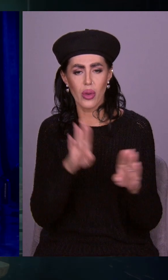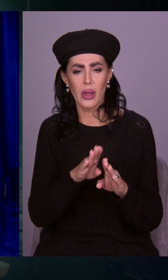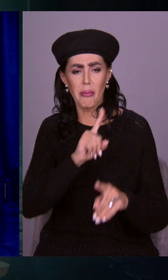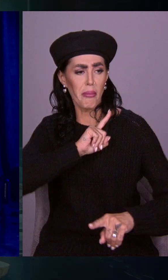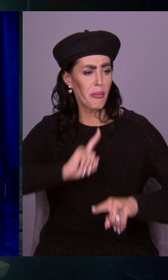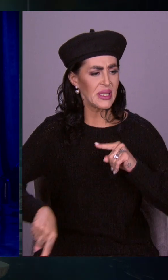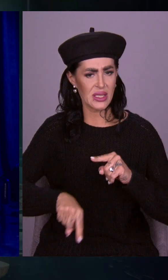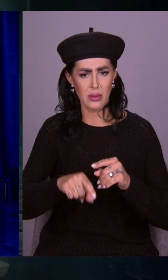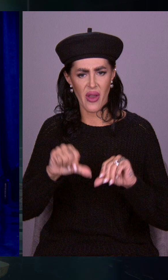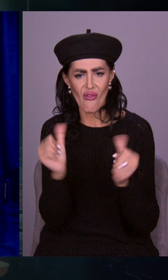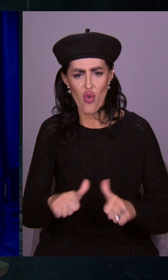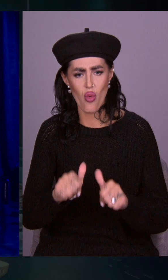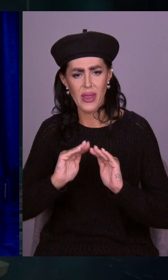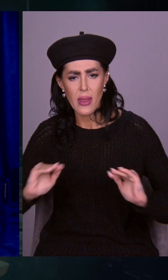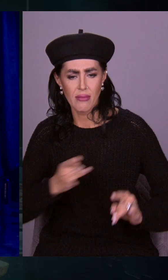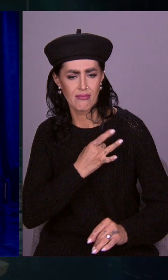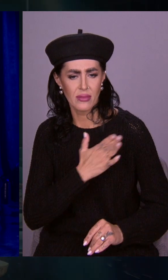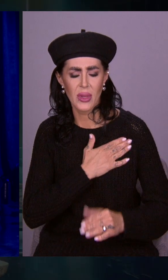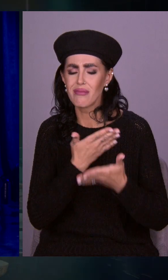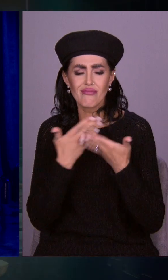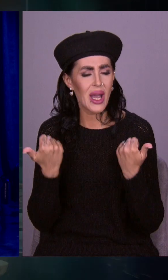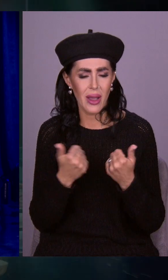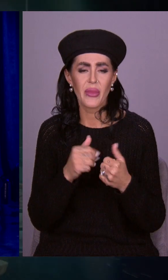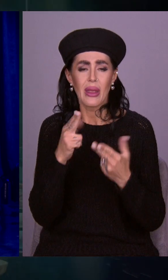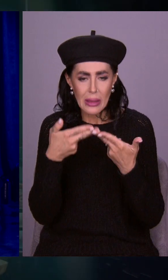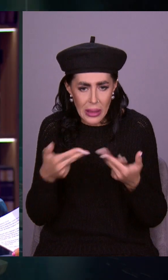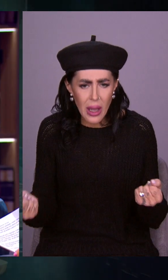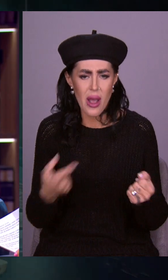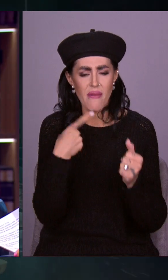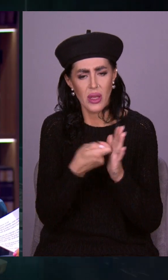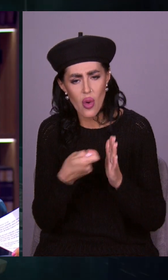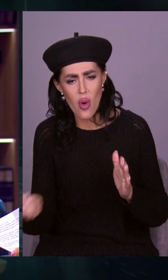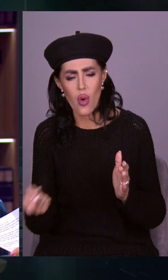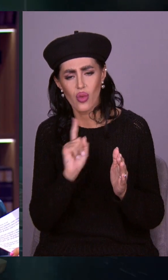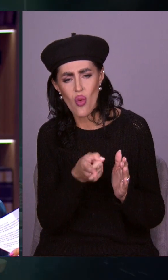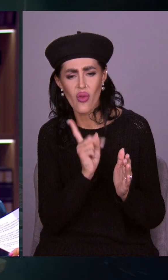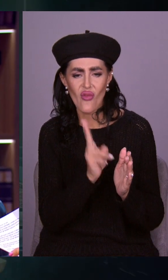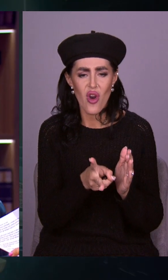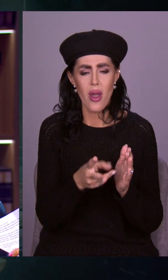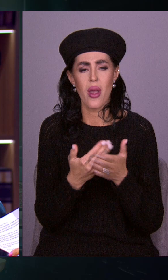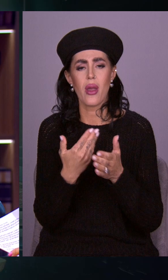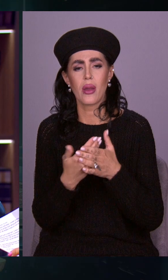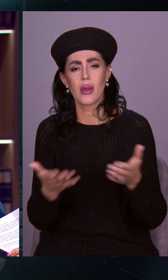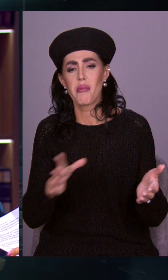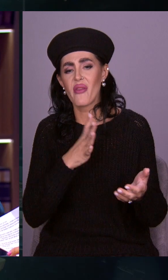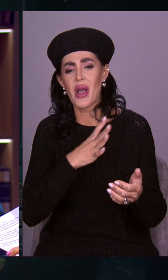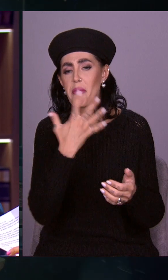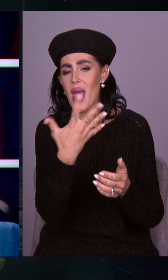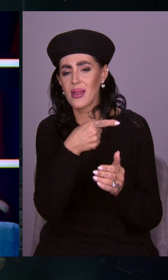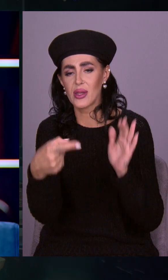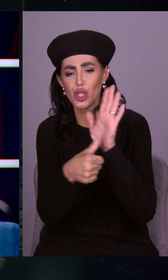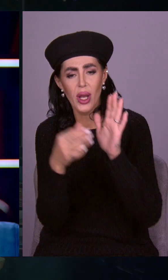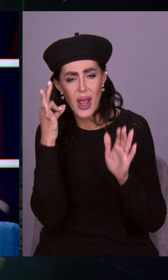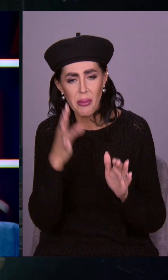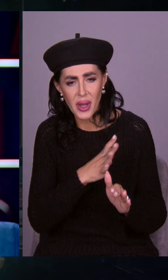цей процес, тому що здебільшого там середньостатистично це все затягується рік-два щонайменше. У деяких і 5-6 років це може